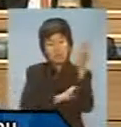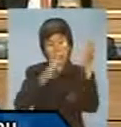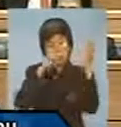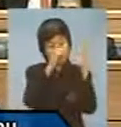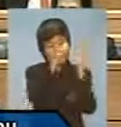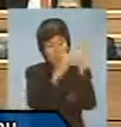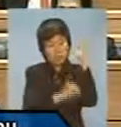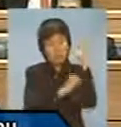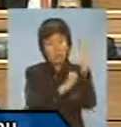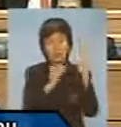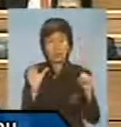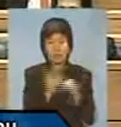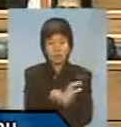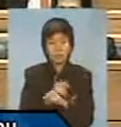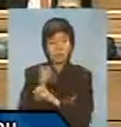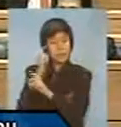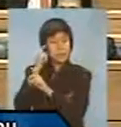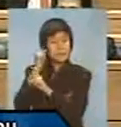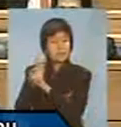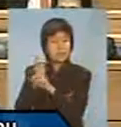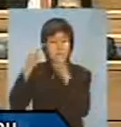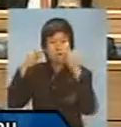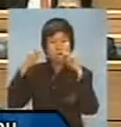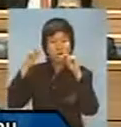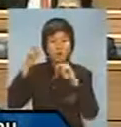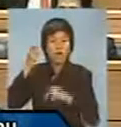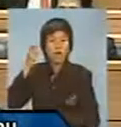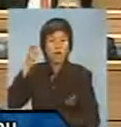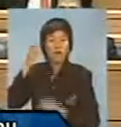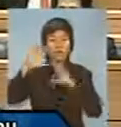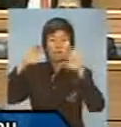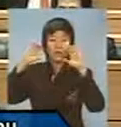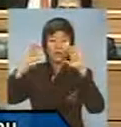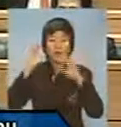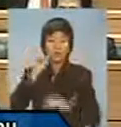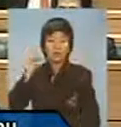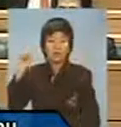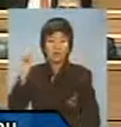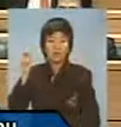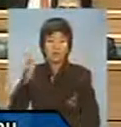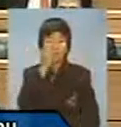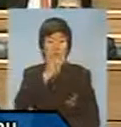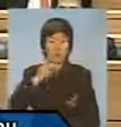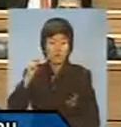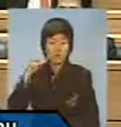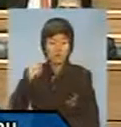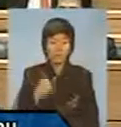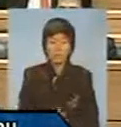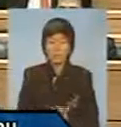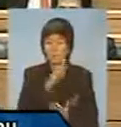บกับเครื่องบินสายการบินต้นทุนต่ำนะฮะก็ถือว่าเป็นความเสี่ยงที่จะมีผู้โดยสารเนี่ย